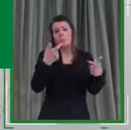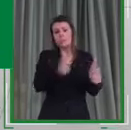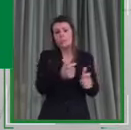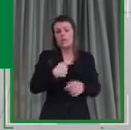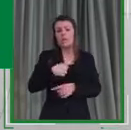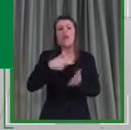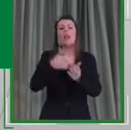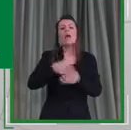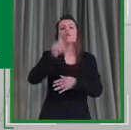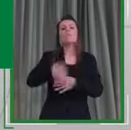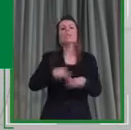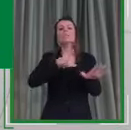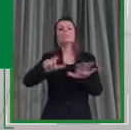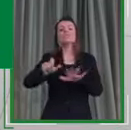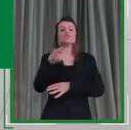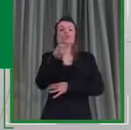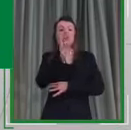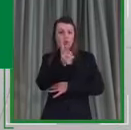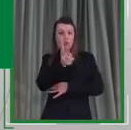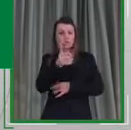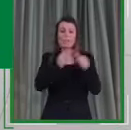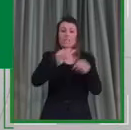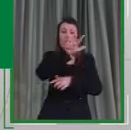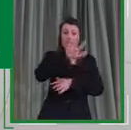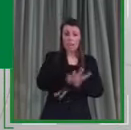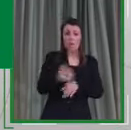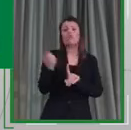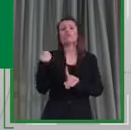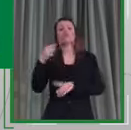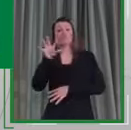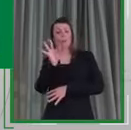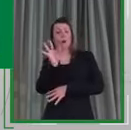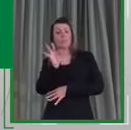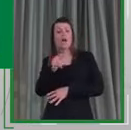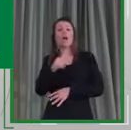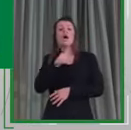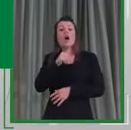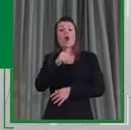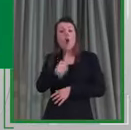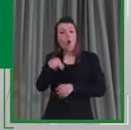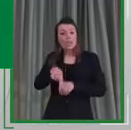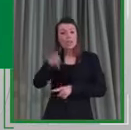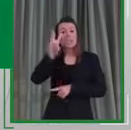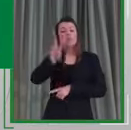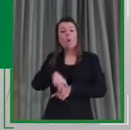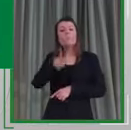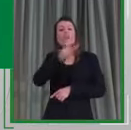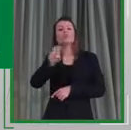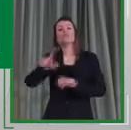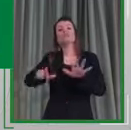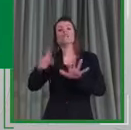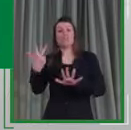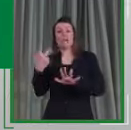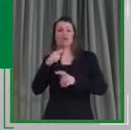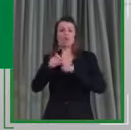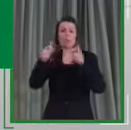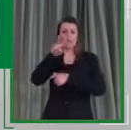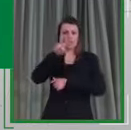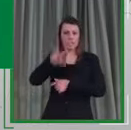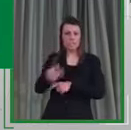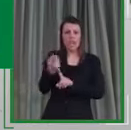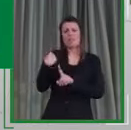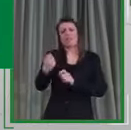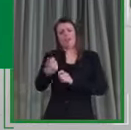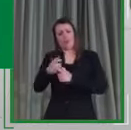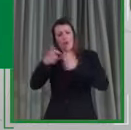1712 più 34 era p50 lodi 2278 più 23 ieri p17 quindi